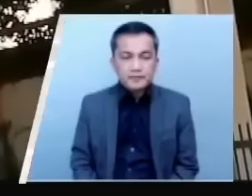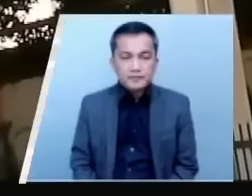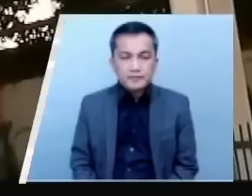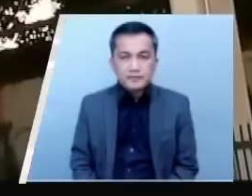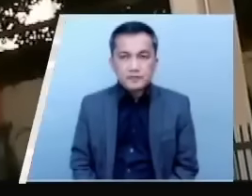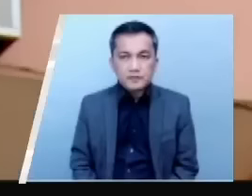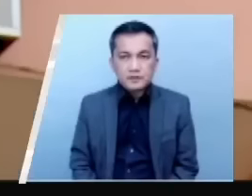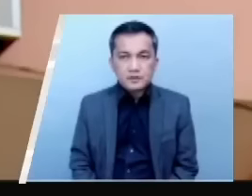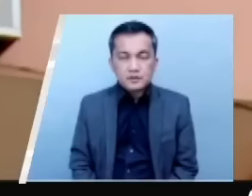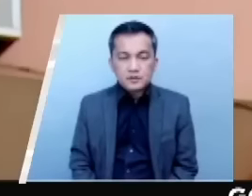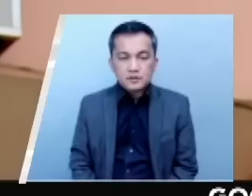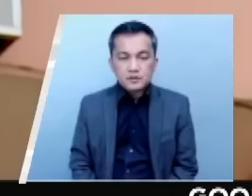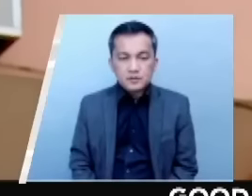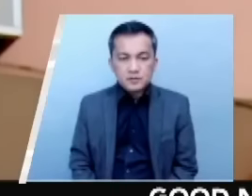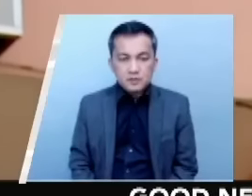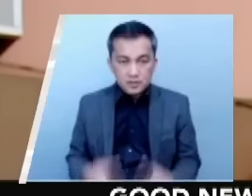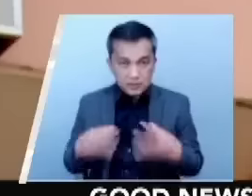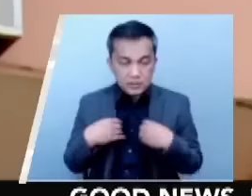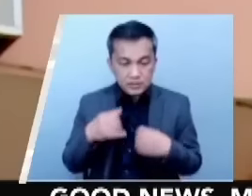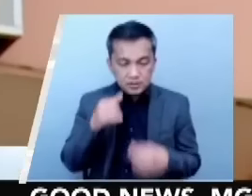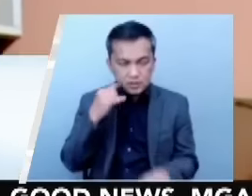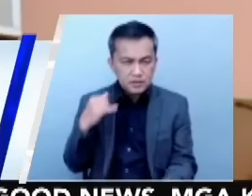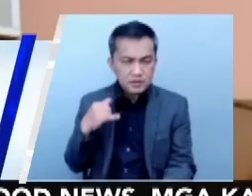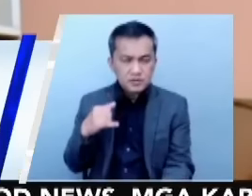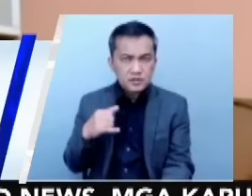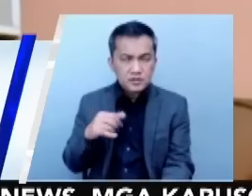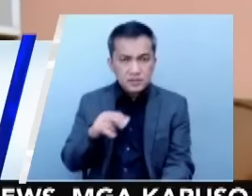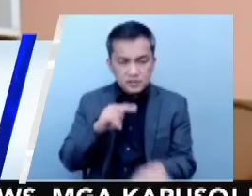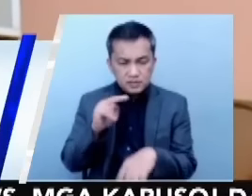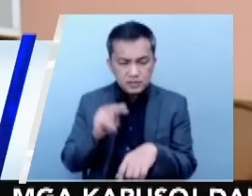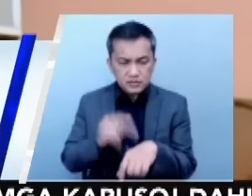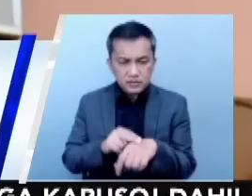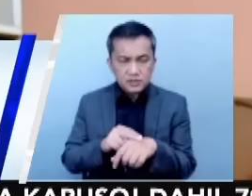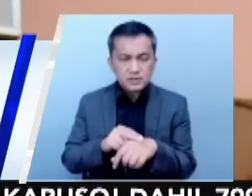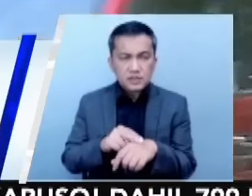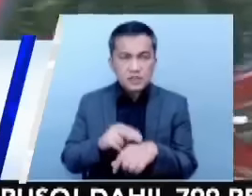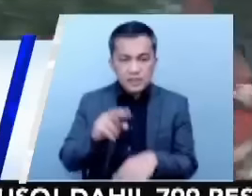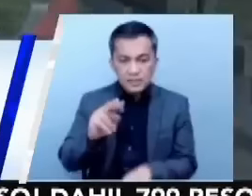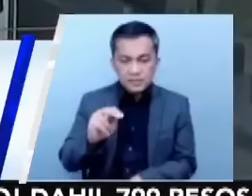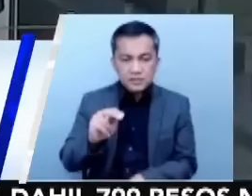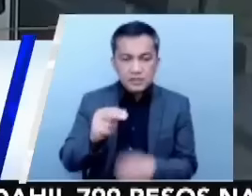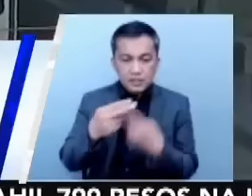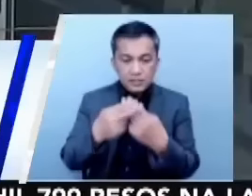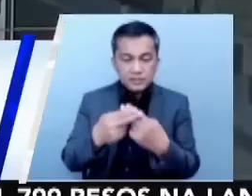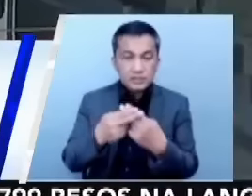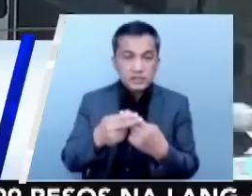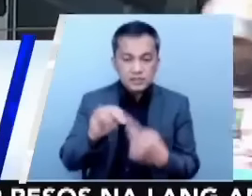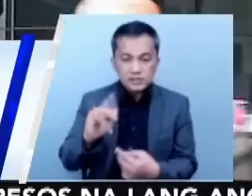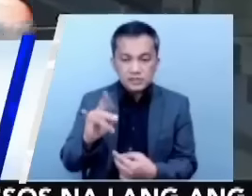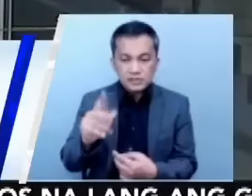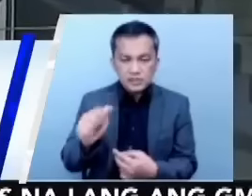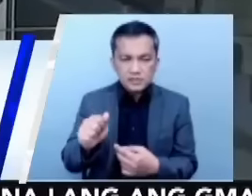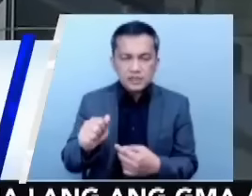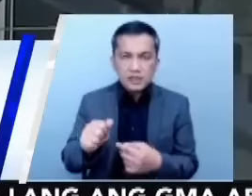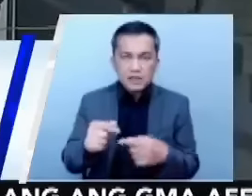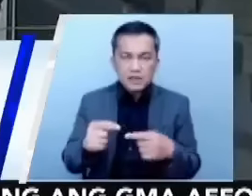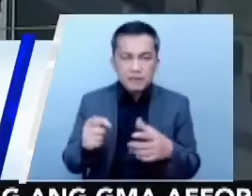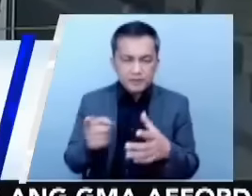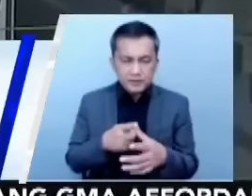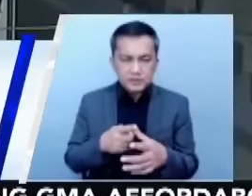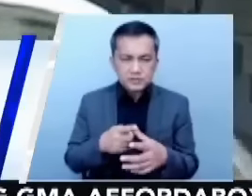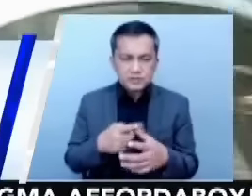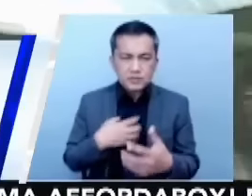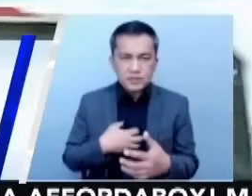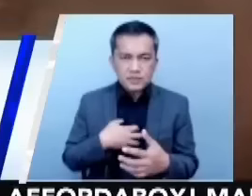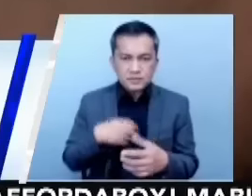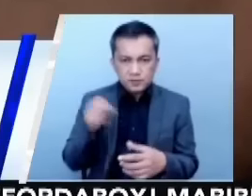Natanggap kahapon ng National Council for Disability Affairs ang unang reklamo laban sa pulisiyang ipinatutupad ng Starbucks Philippines. Simula